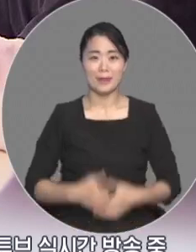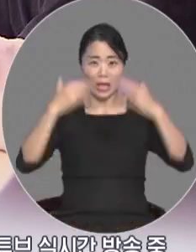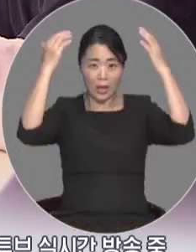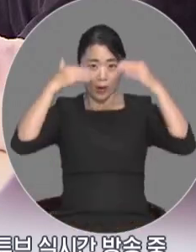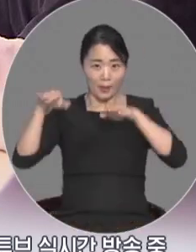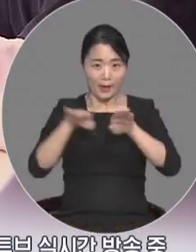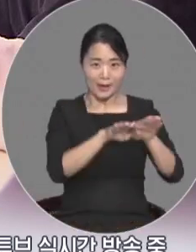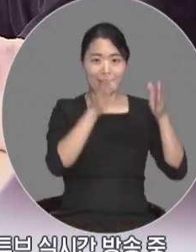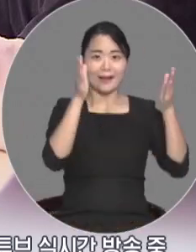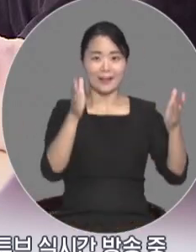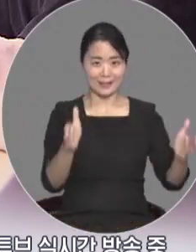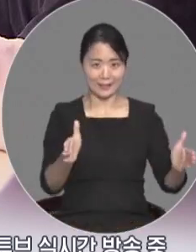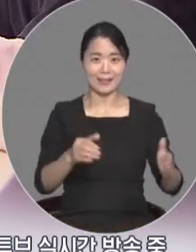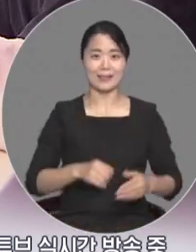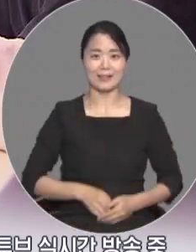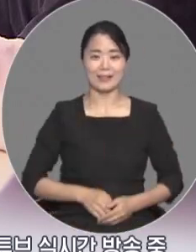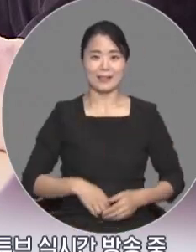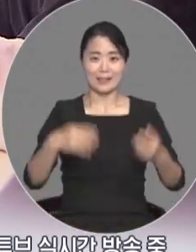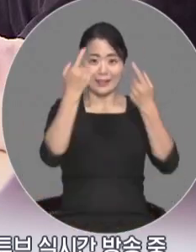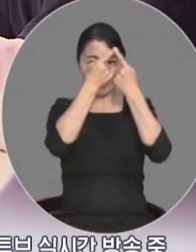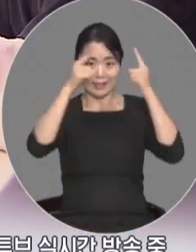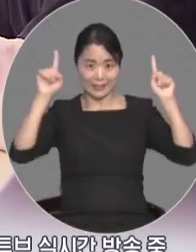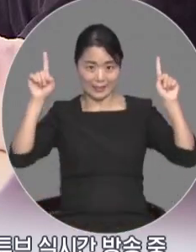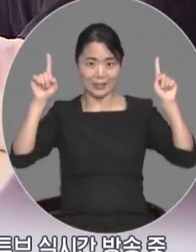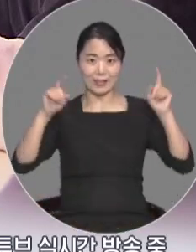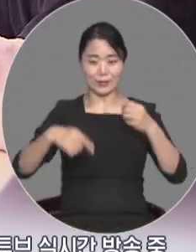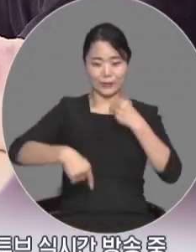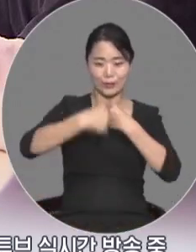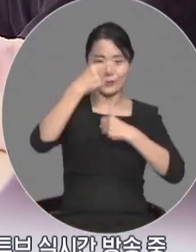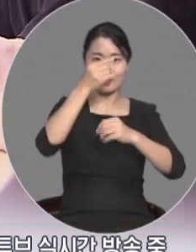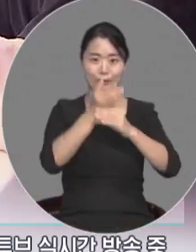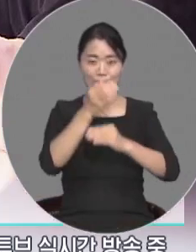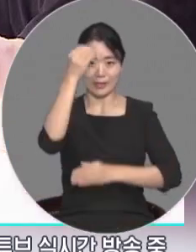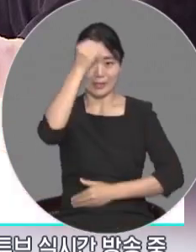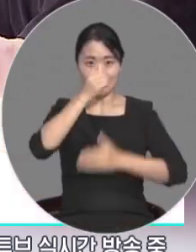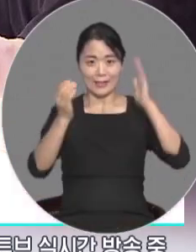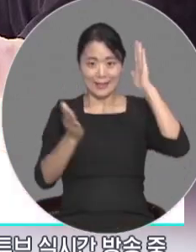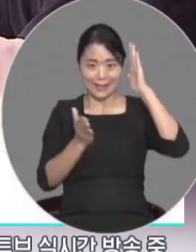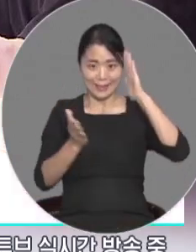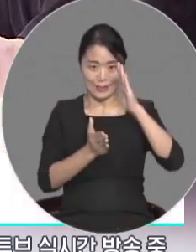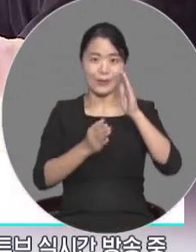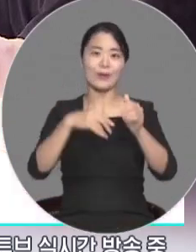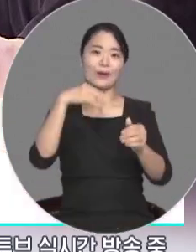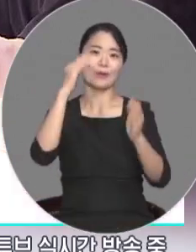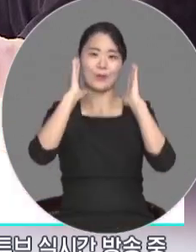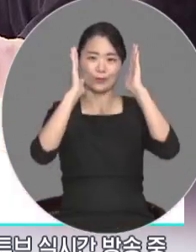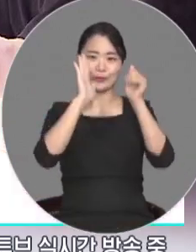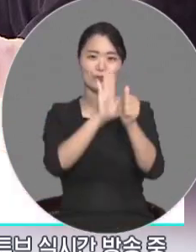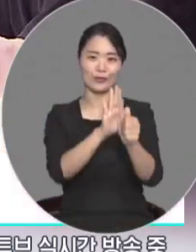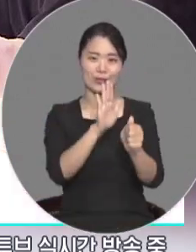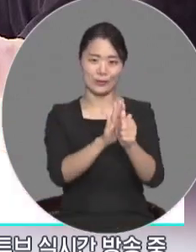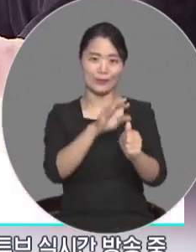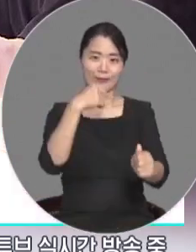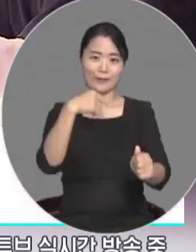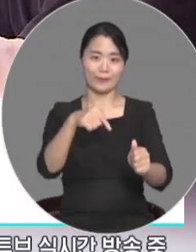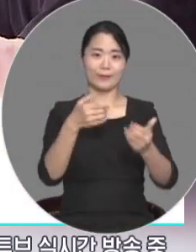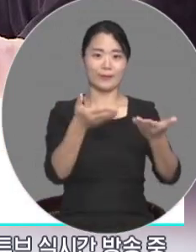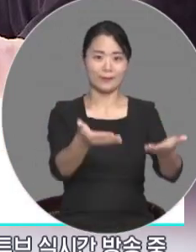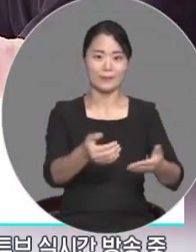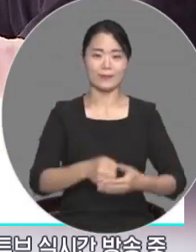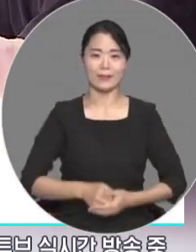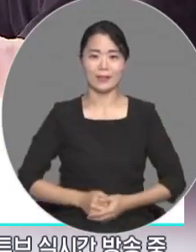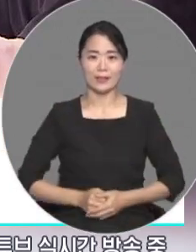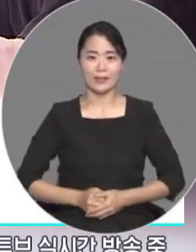여름방학을 이용해 대학생들이 초중고에서 멘토가 돼 학생들을 지도하고 있습니다. 고등학교에서는 대학에 진학한